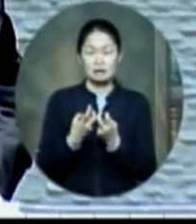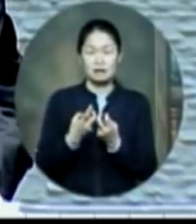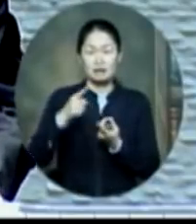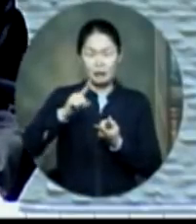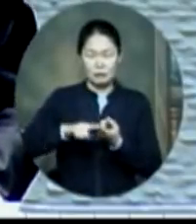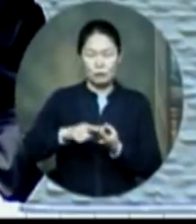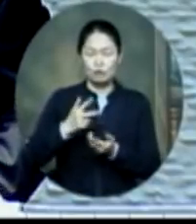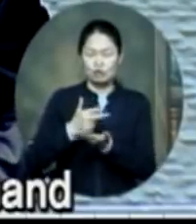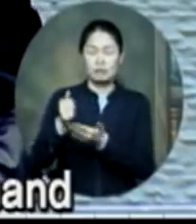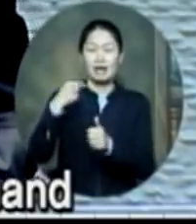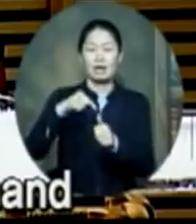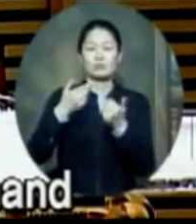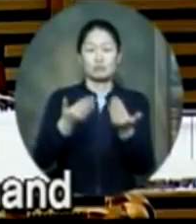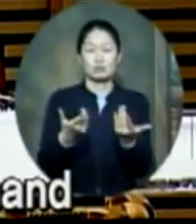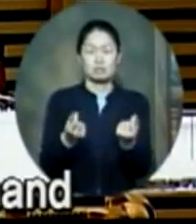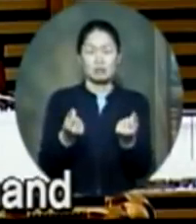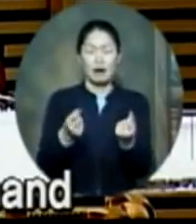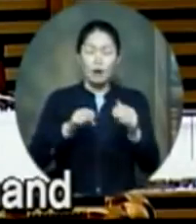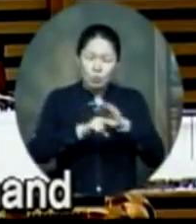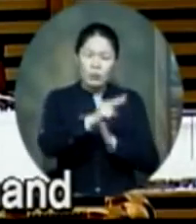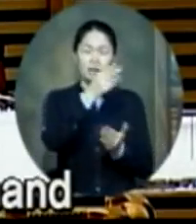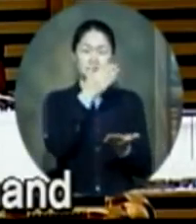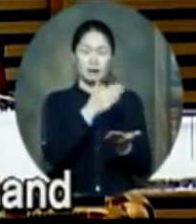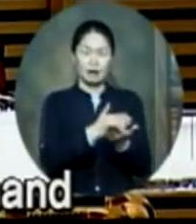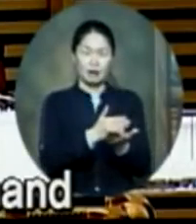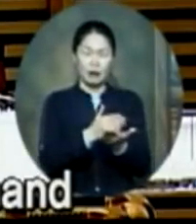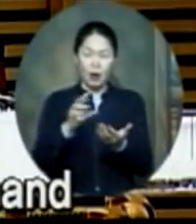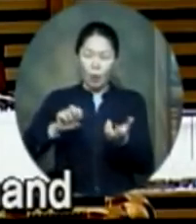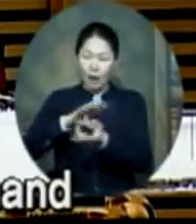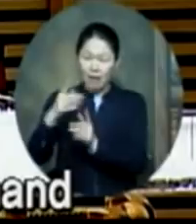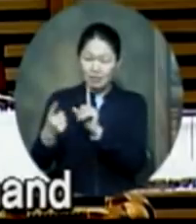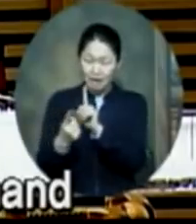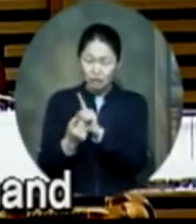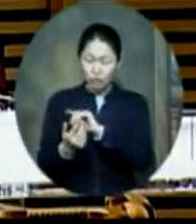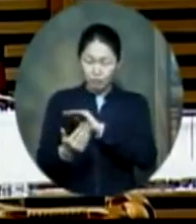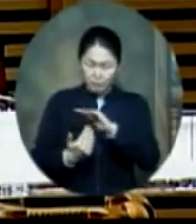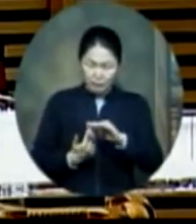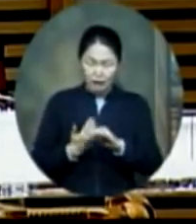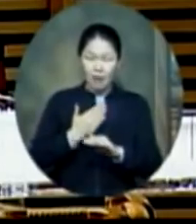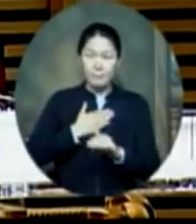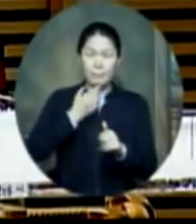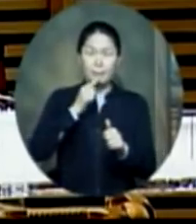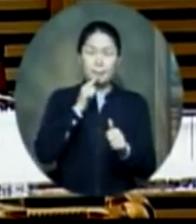거예요. 너 도망가지 마. 환난을 당할 거라고 내가 미리 말해준